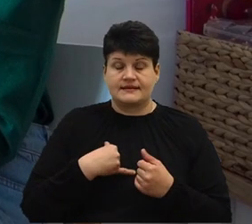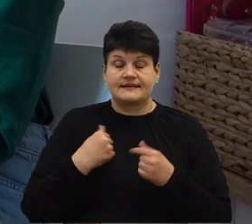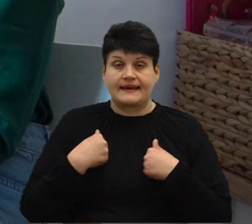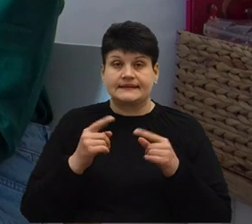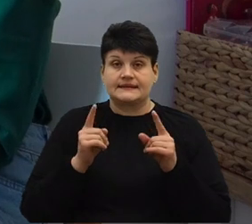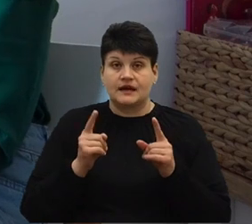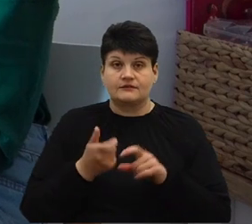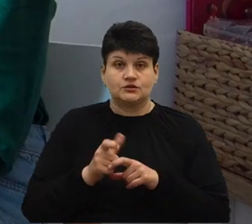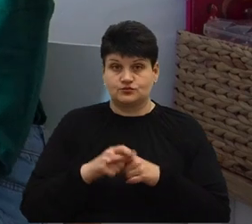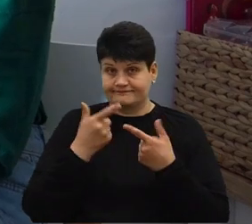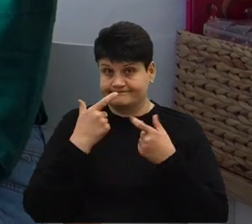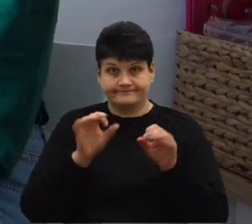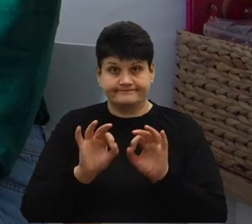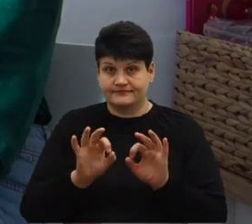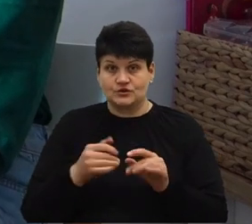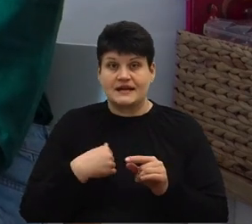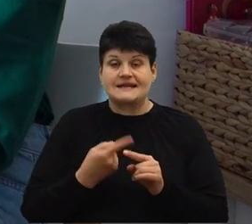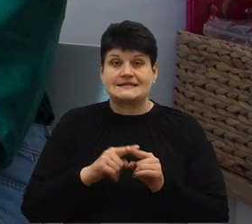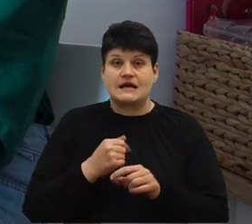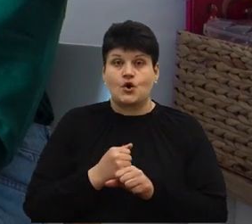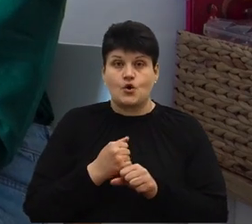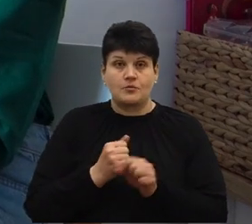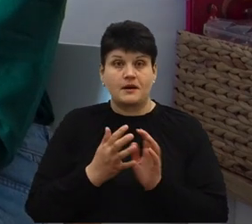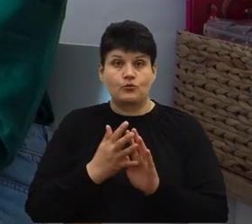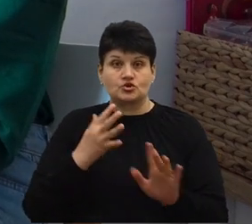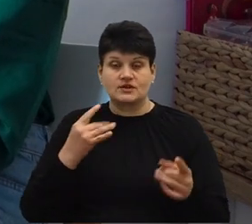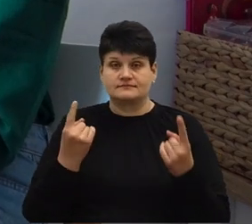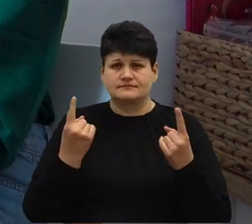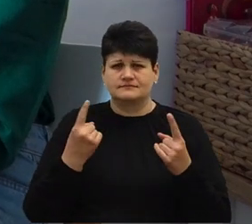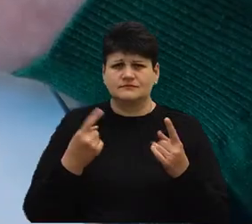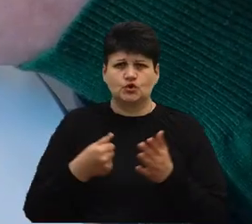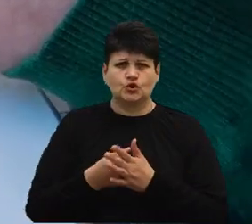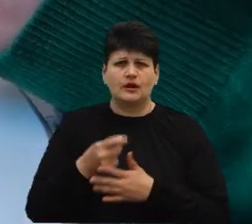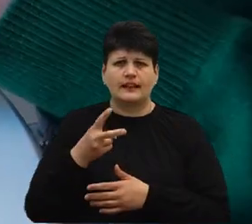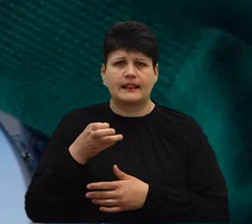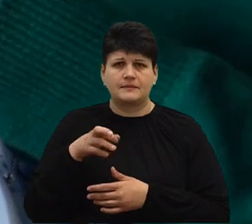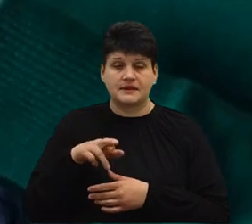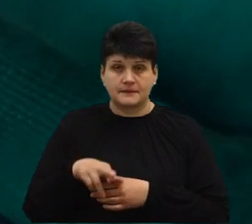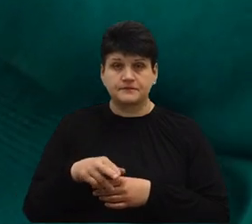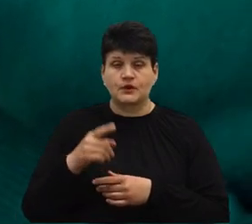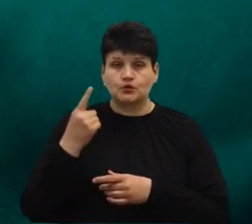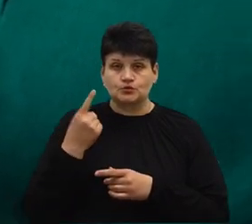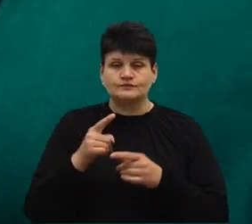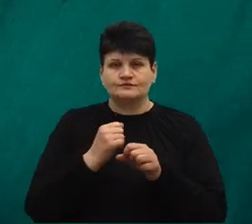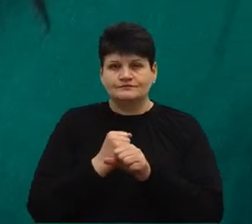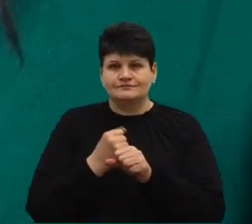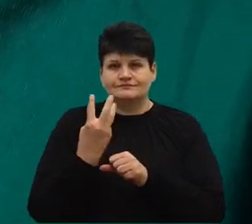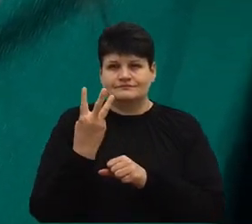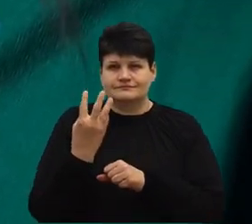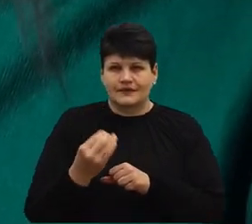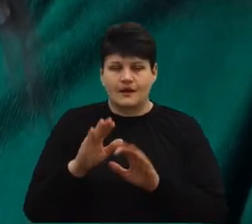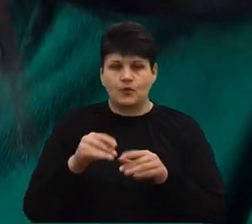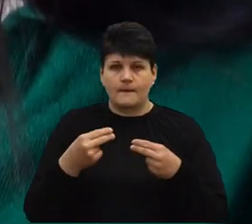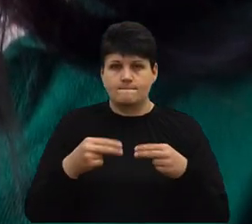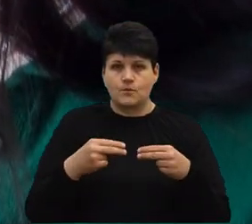дуже не афішую якщо чесно що я це роблю тому що там черга вже в мене до липня одну силенко Марічка плете три дні потім